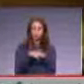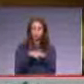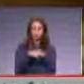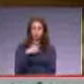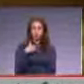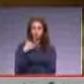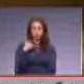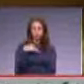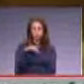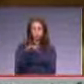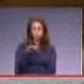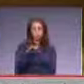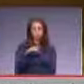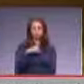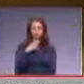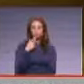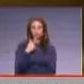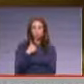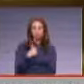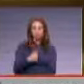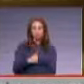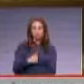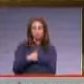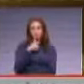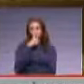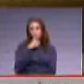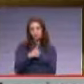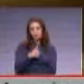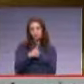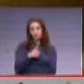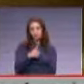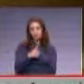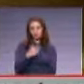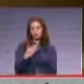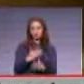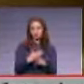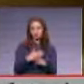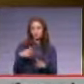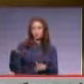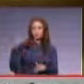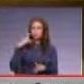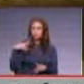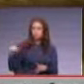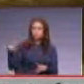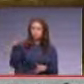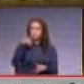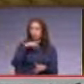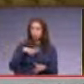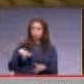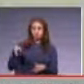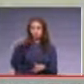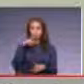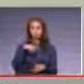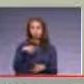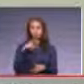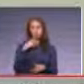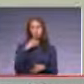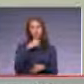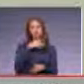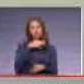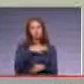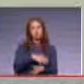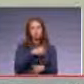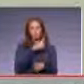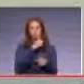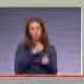كده يعني قلبي كان تعبان عشان أم عادل، لكن أنا دلوقتي حاسة أنها في إيد أمينة، هي